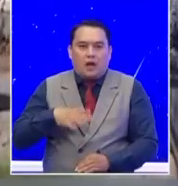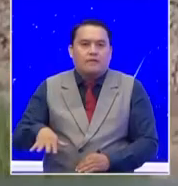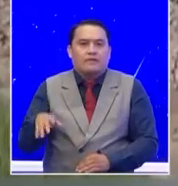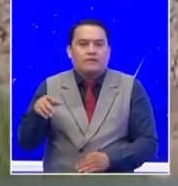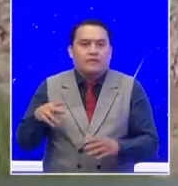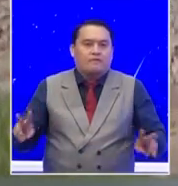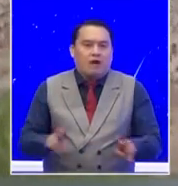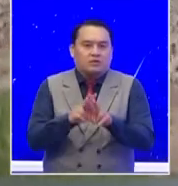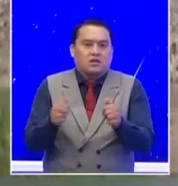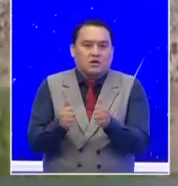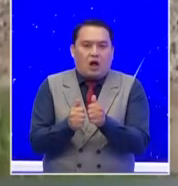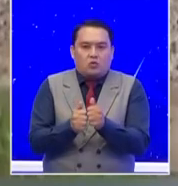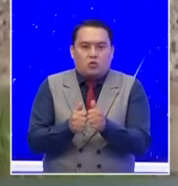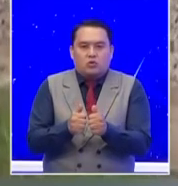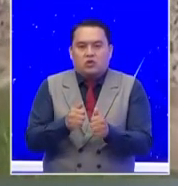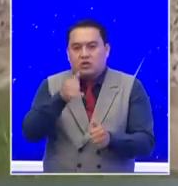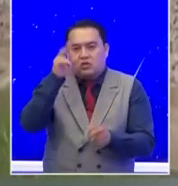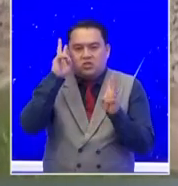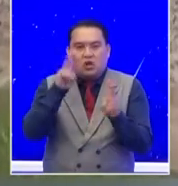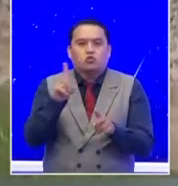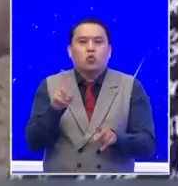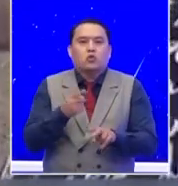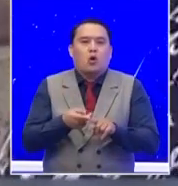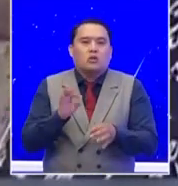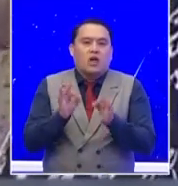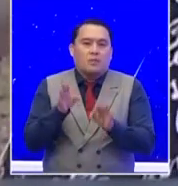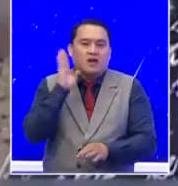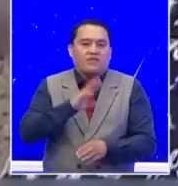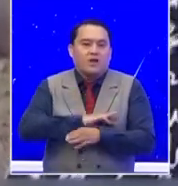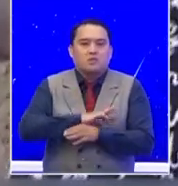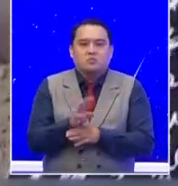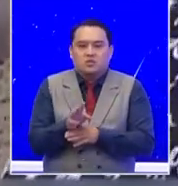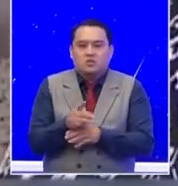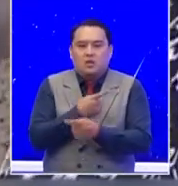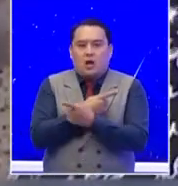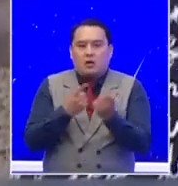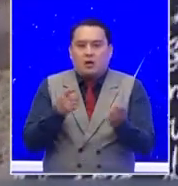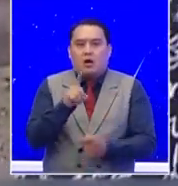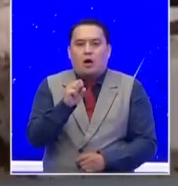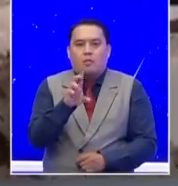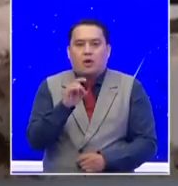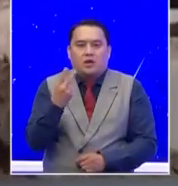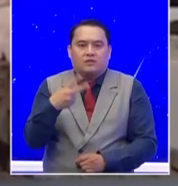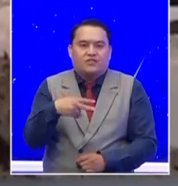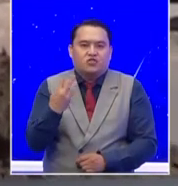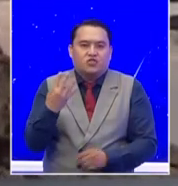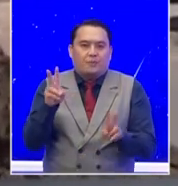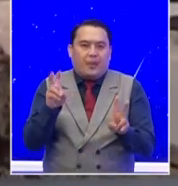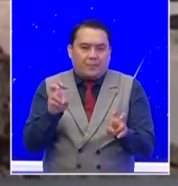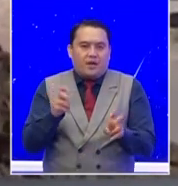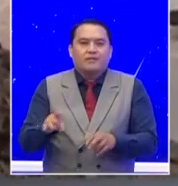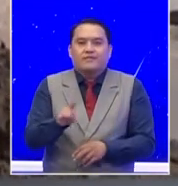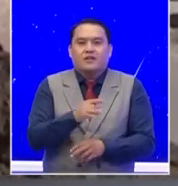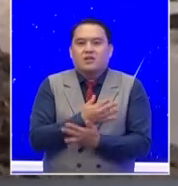въезде в столицу но его жители до сих пор не знают что такое нормальное водоснабжение сообщает корреспондент хабар а в некоторых микрорайонах